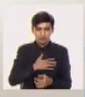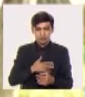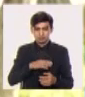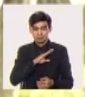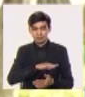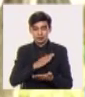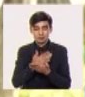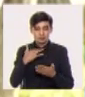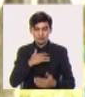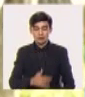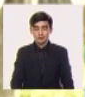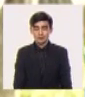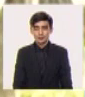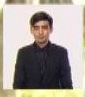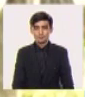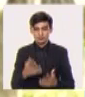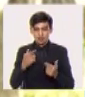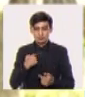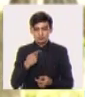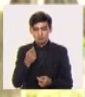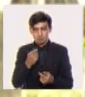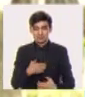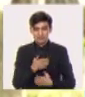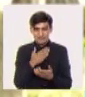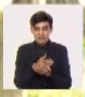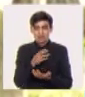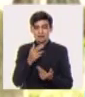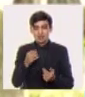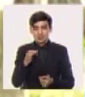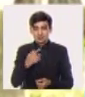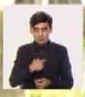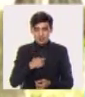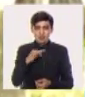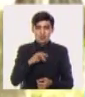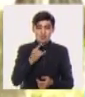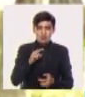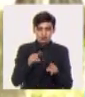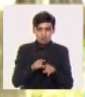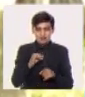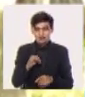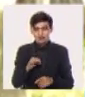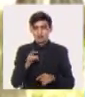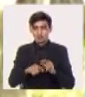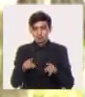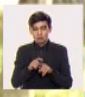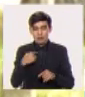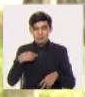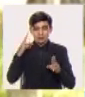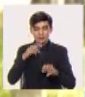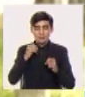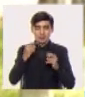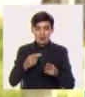настроения. Да, нам немножко страшновато, и даже за себя, за ребенка, за родных, потому что мы не знаем,